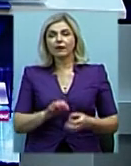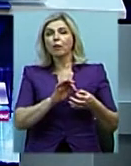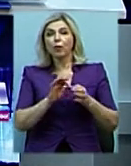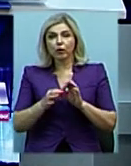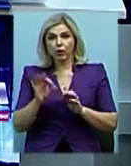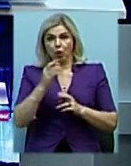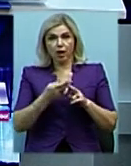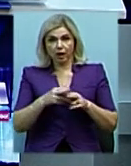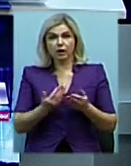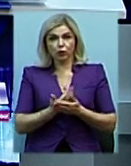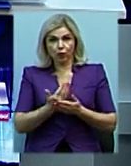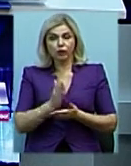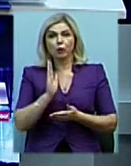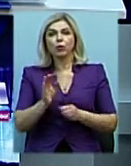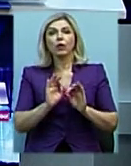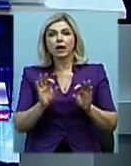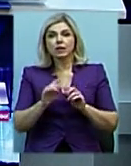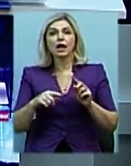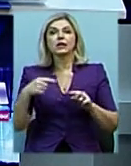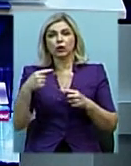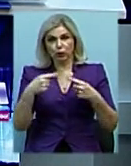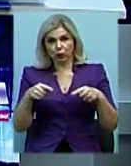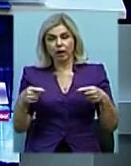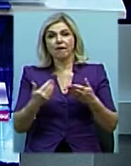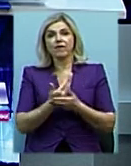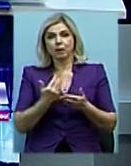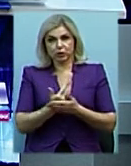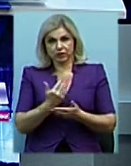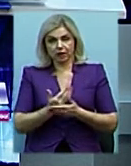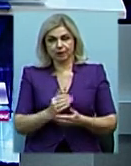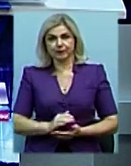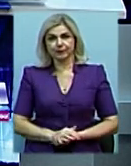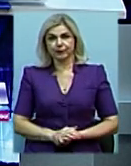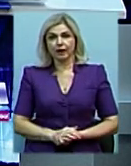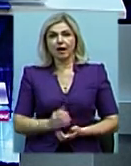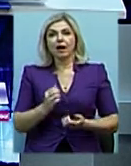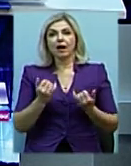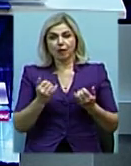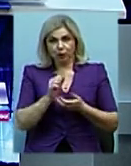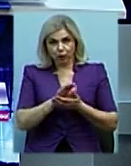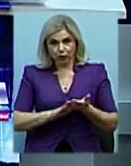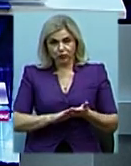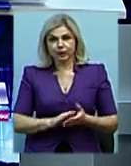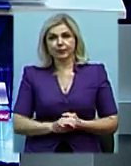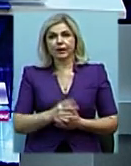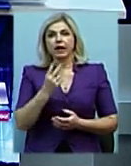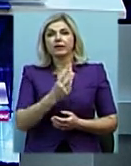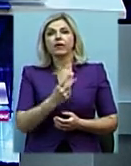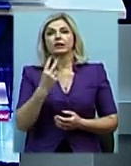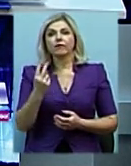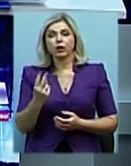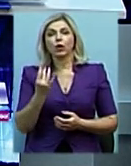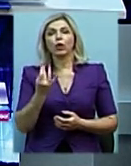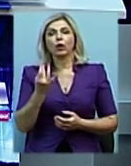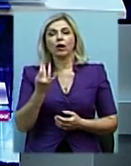Докладніше про цю подію розповімо вже у наступних випусках новин. Ну, а ми продовжимо. 22 серпня в